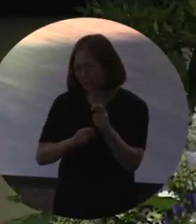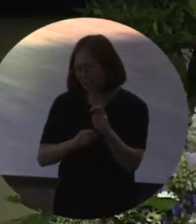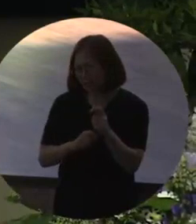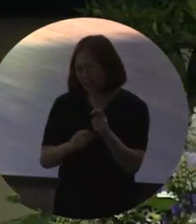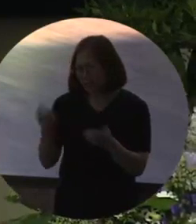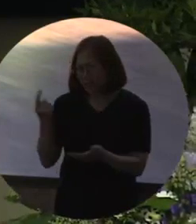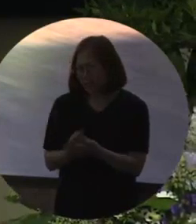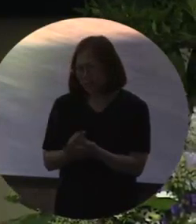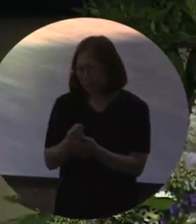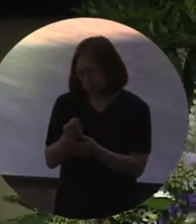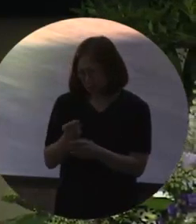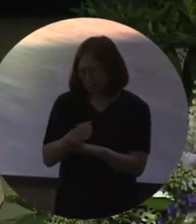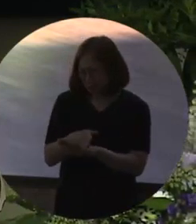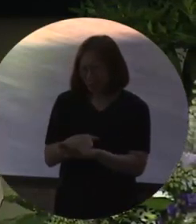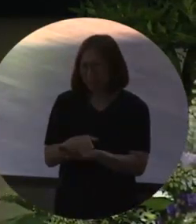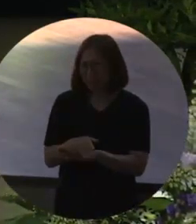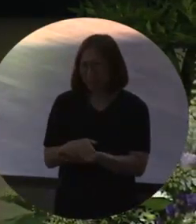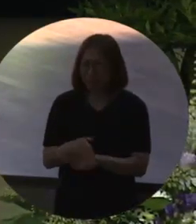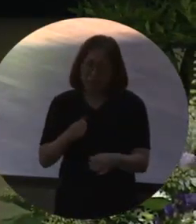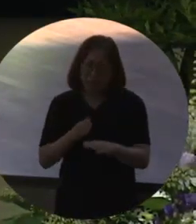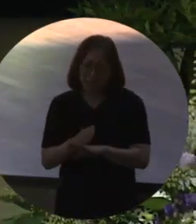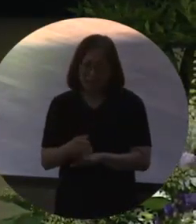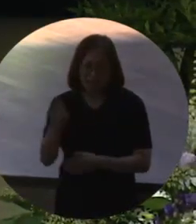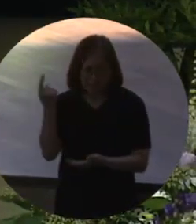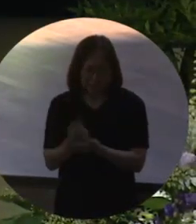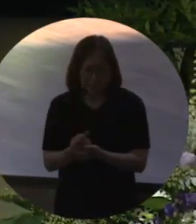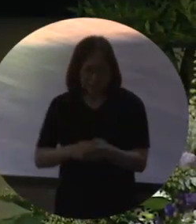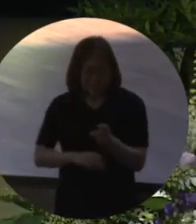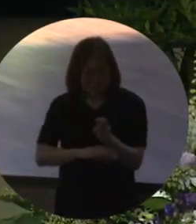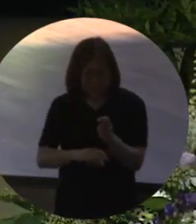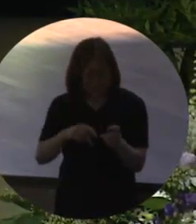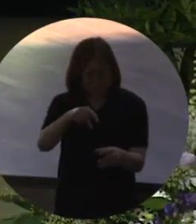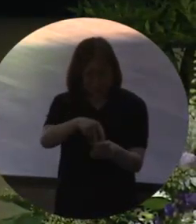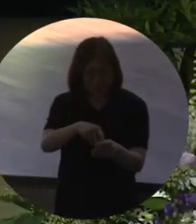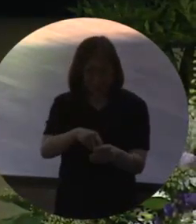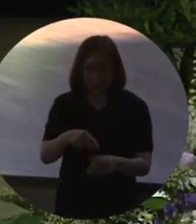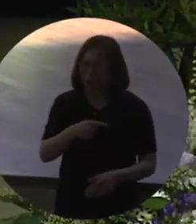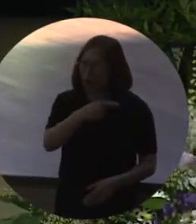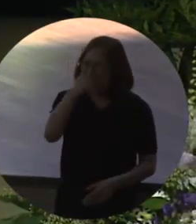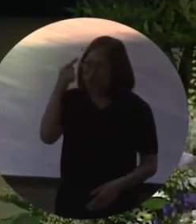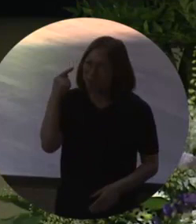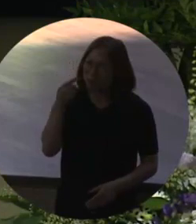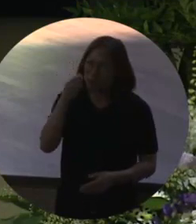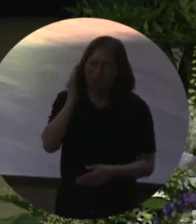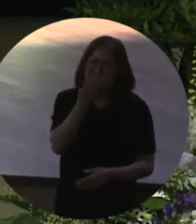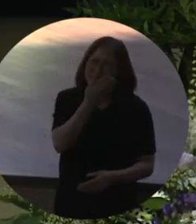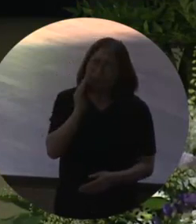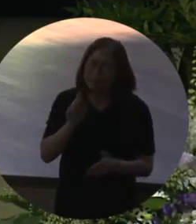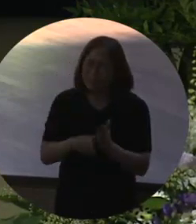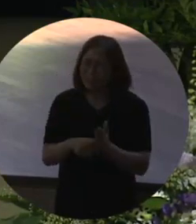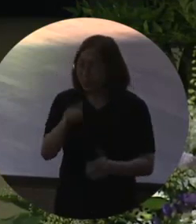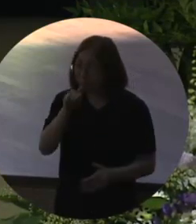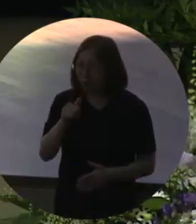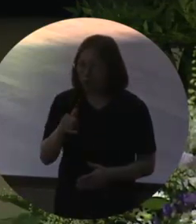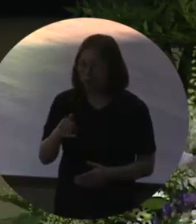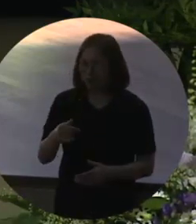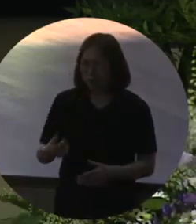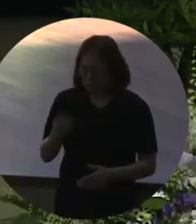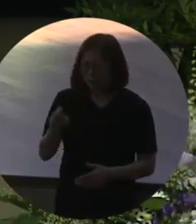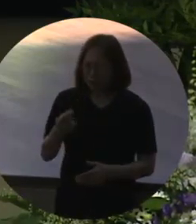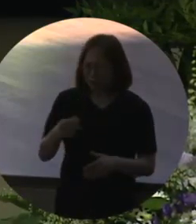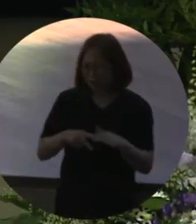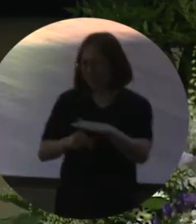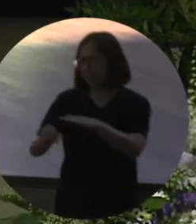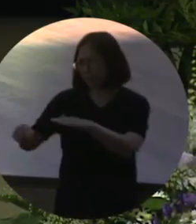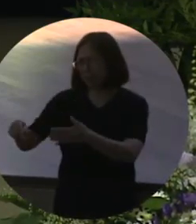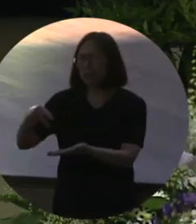막혔어요. 기도 안 차. 늦게 나와서 택시 탄 거 아니야? 얼굴에 그림 그릴 시간 있으면 따박따박 오늘 지하철을